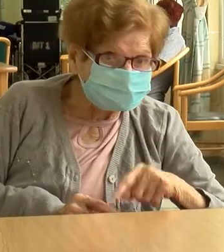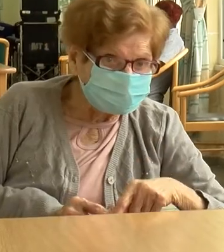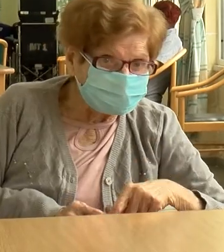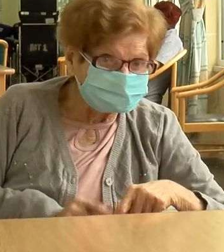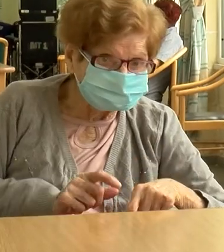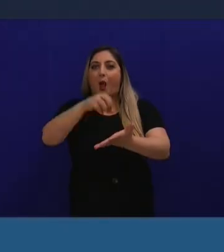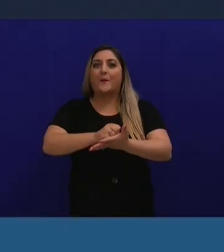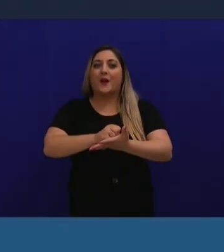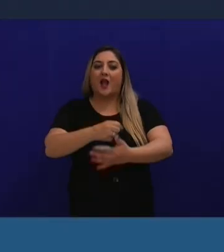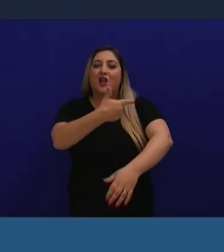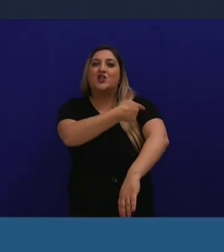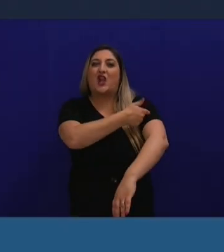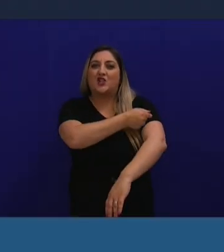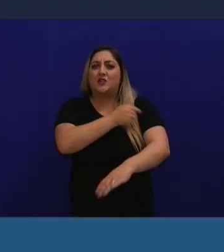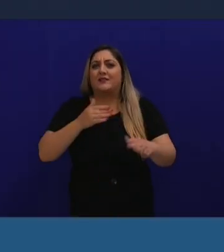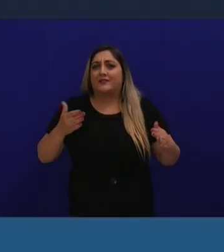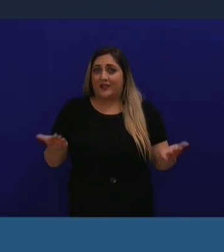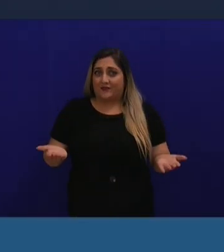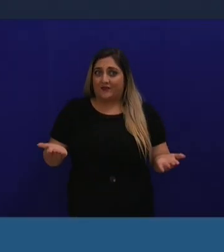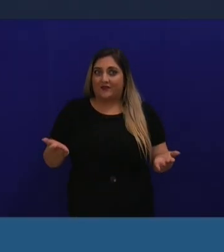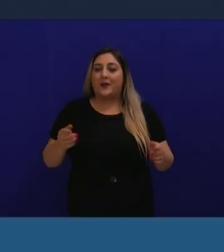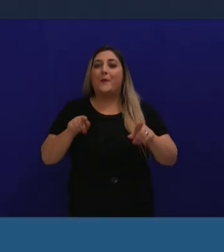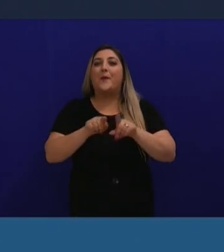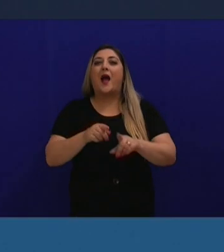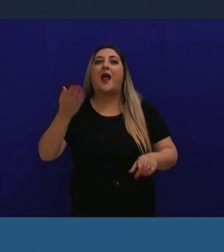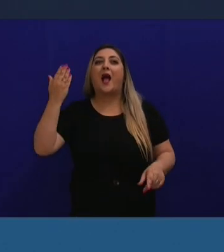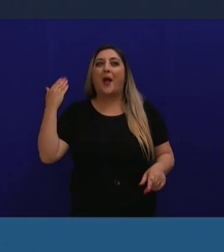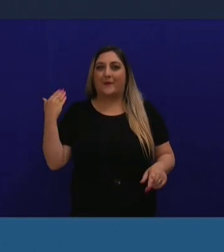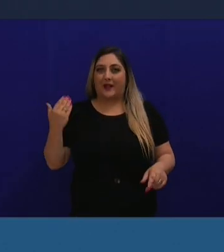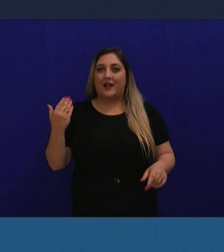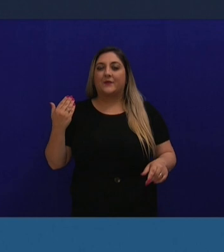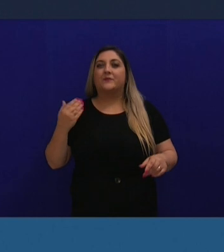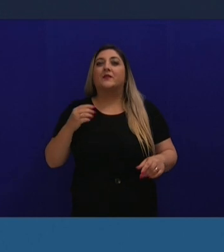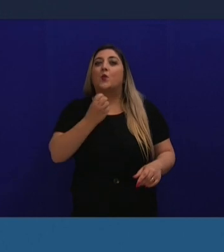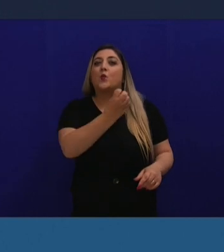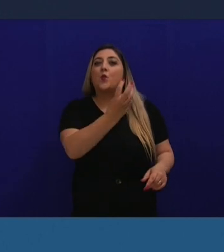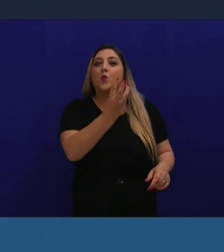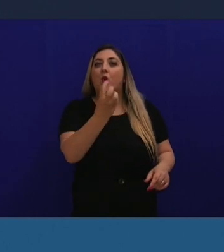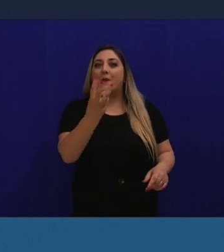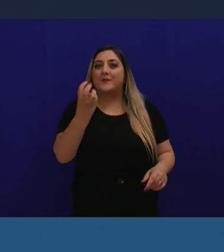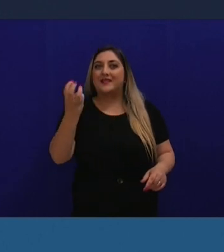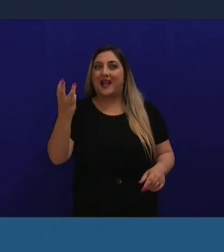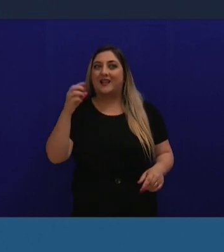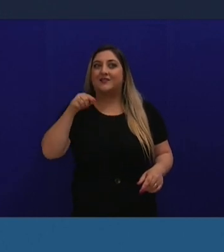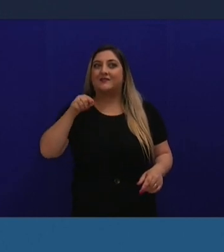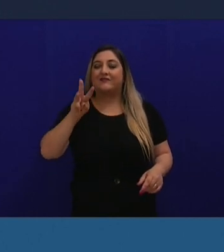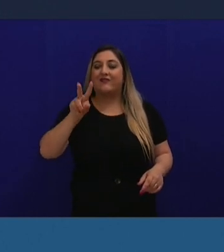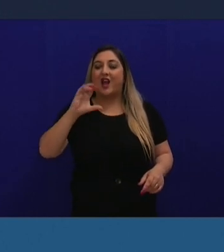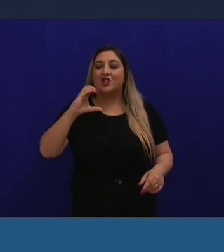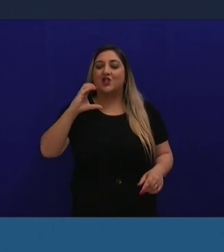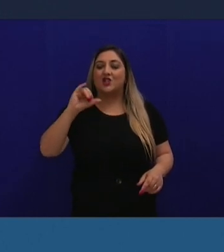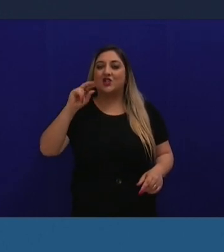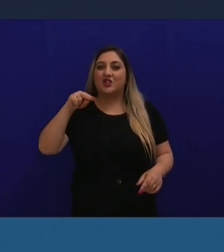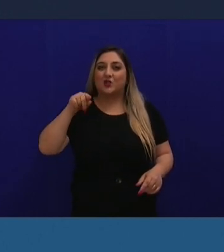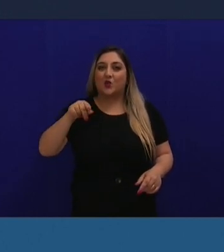-darbit fil-ġima. Issub rendenta s-saxha pubblica faqret kif mitnej li ġej ir-reġistrazjoni jattil-im setkum miftuħaw koll